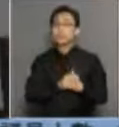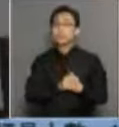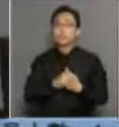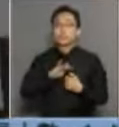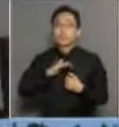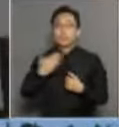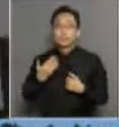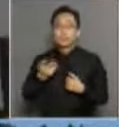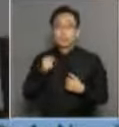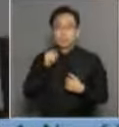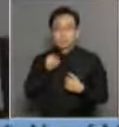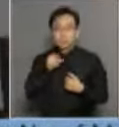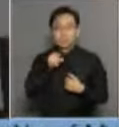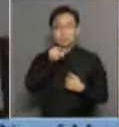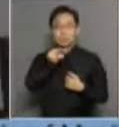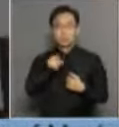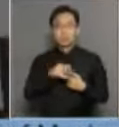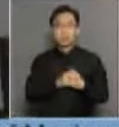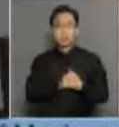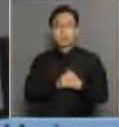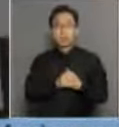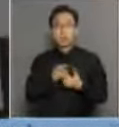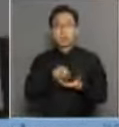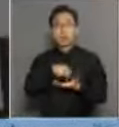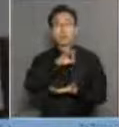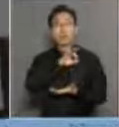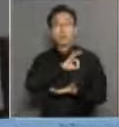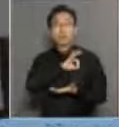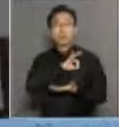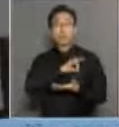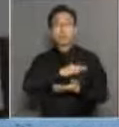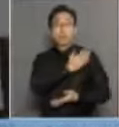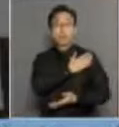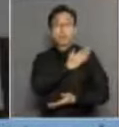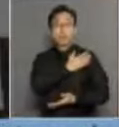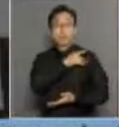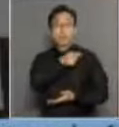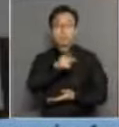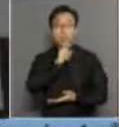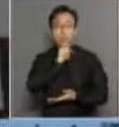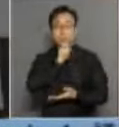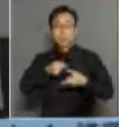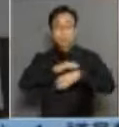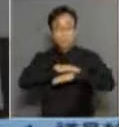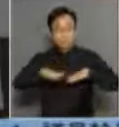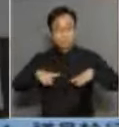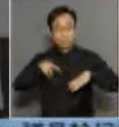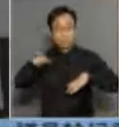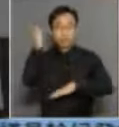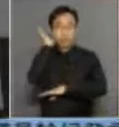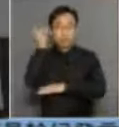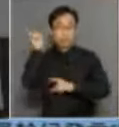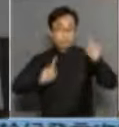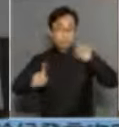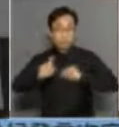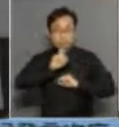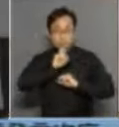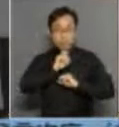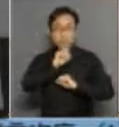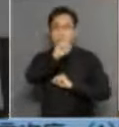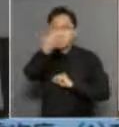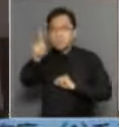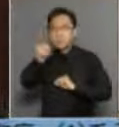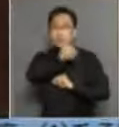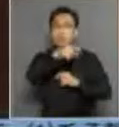你是在立法會裡面主持會議，讓我們覺得是很公正。你都有你的言論自由的， 係咪？你可能真係對於我哋有啲某一啲行